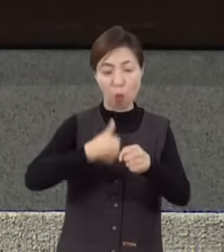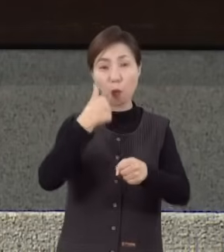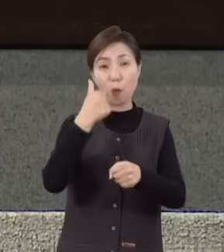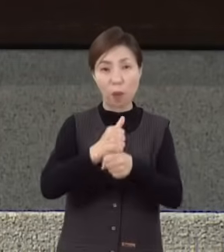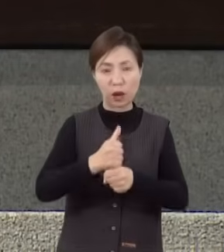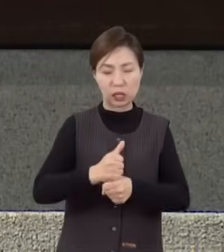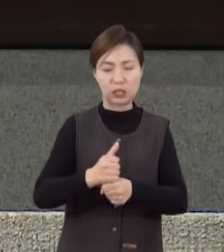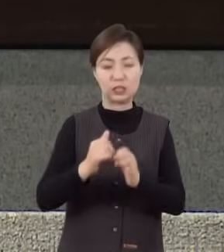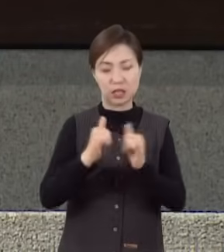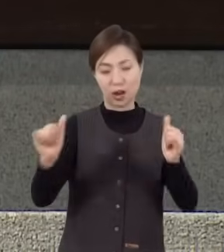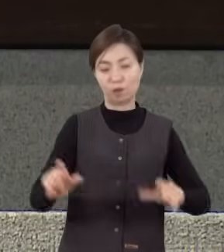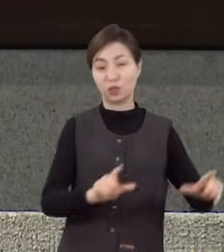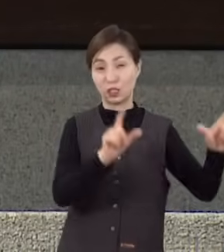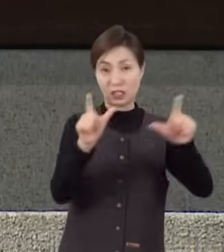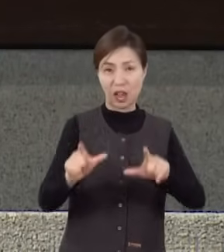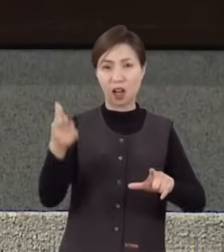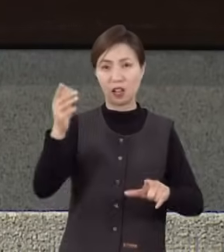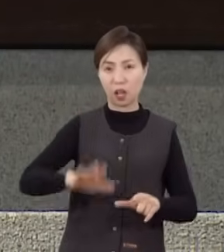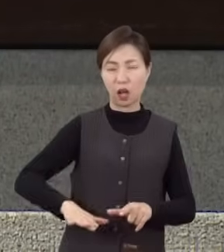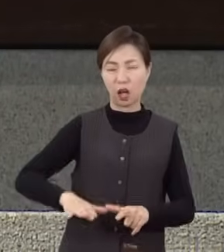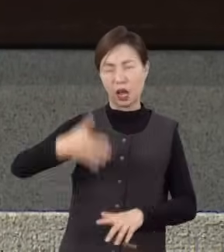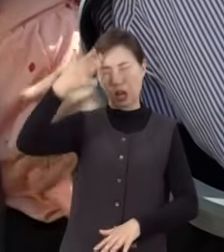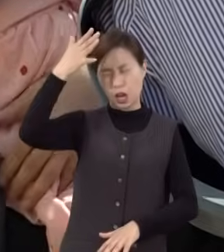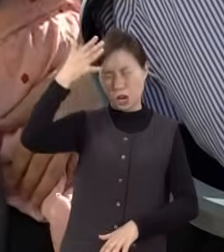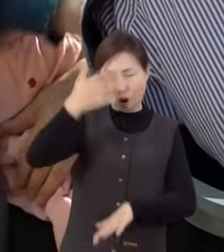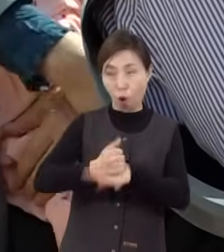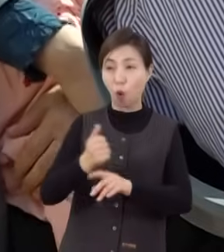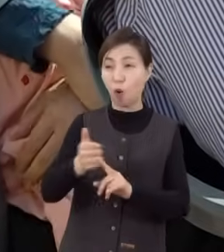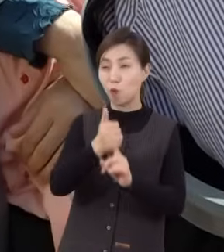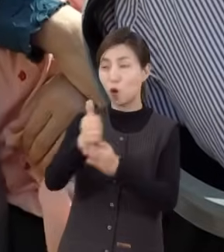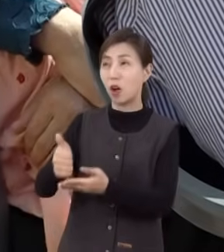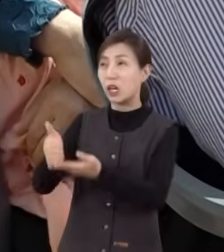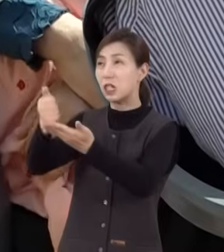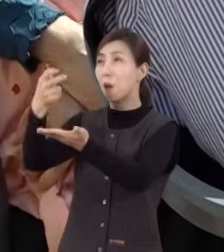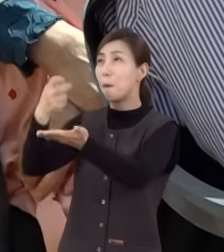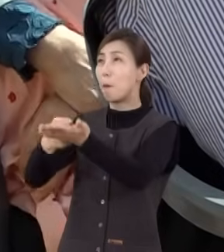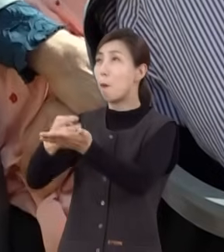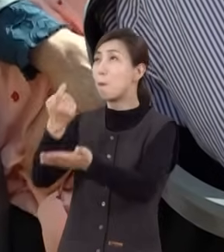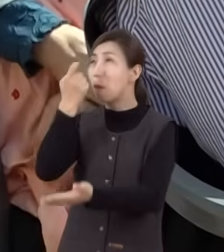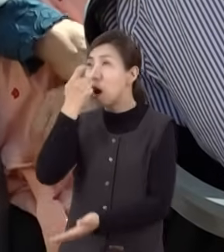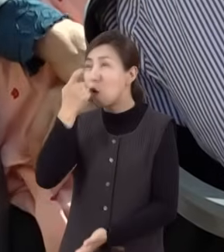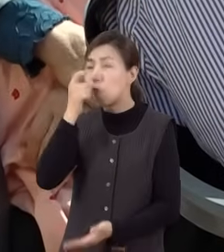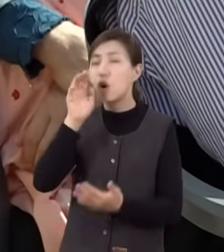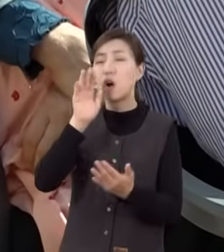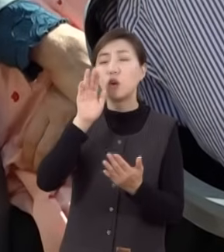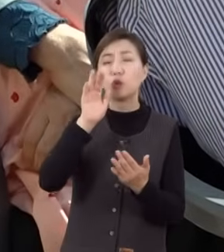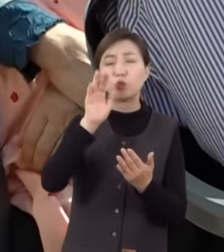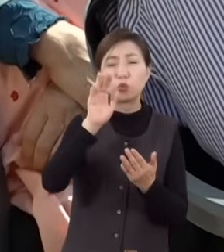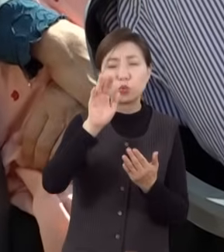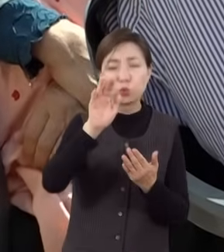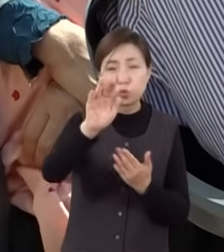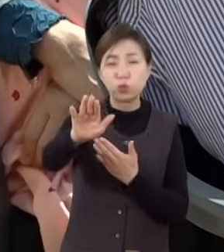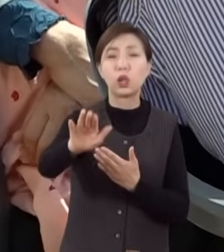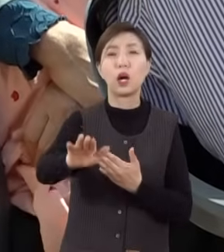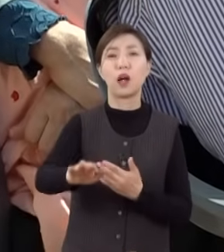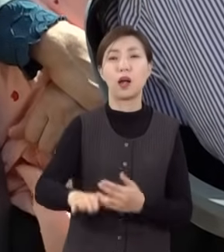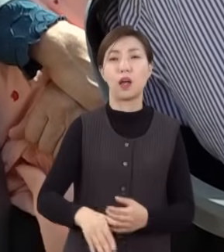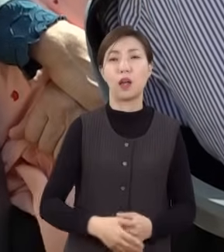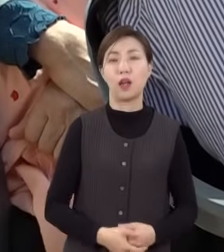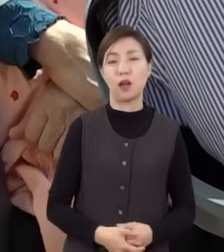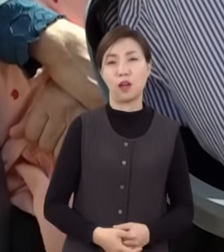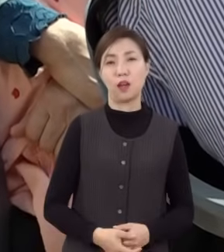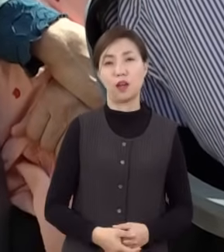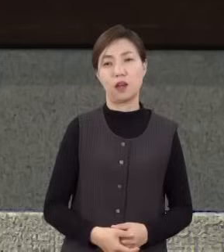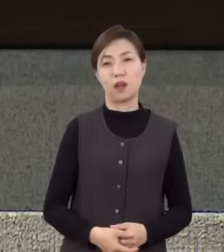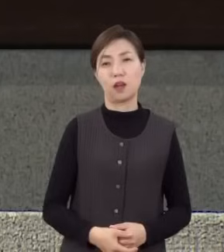만나고 5계를 받고 불자가 된다는 거예요. 그리고 그 뒤에도 수 없는 생이 지난